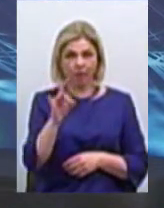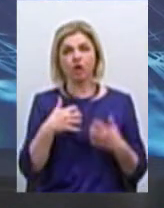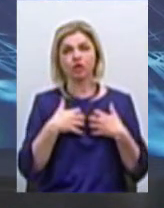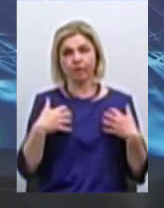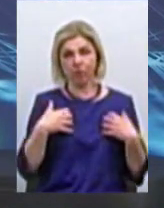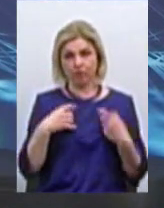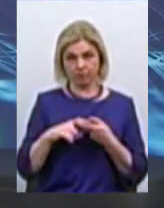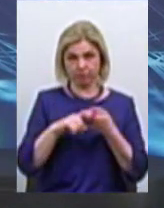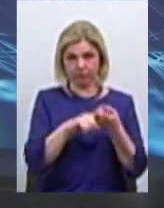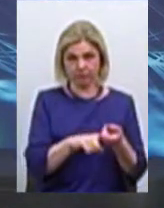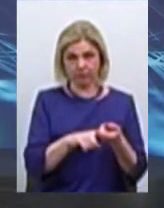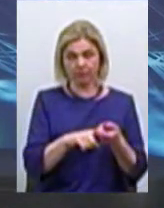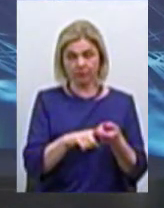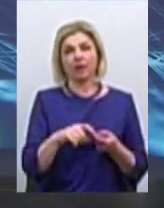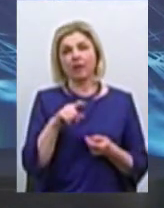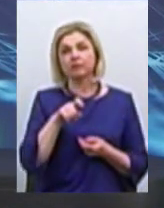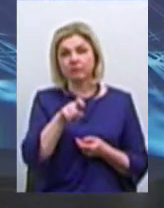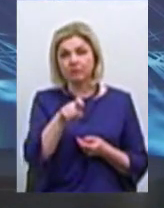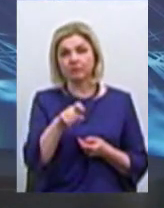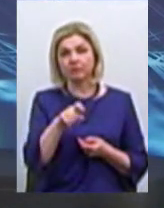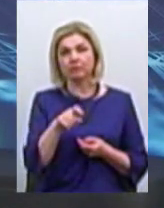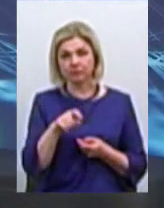заражається личинкою